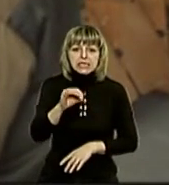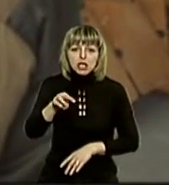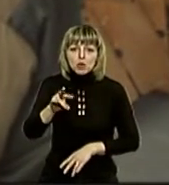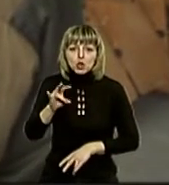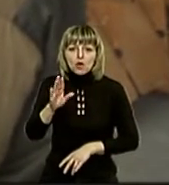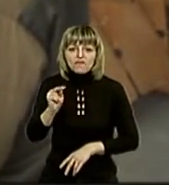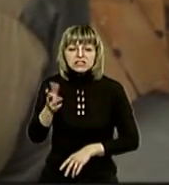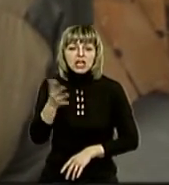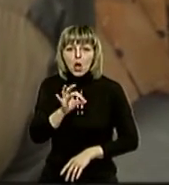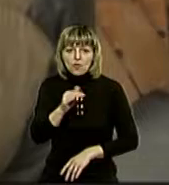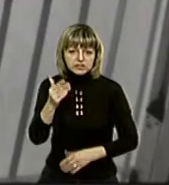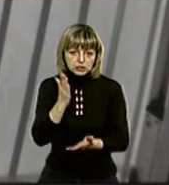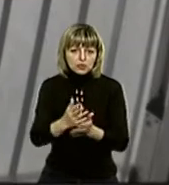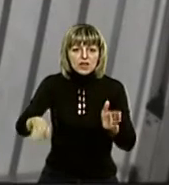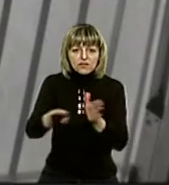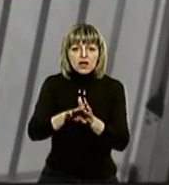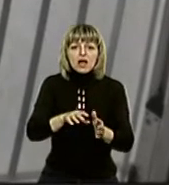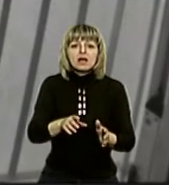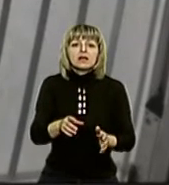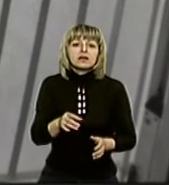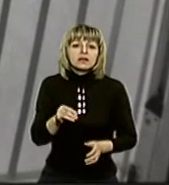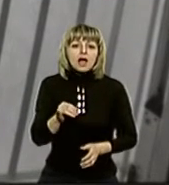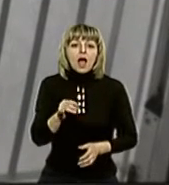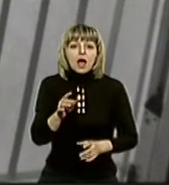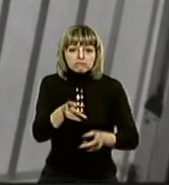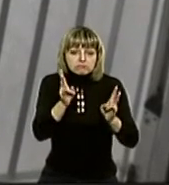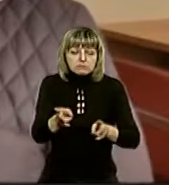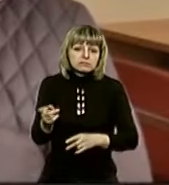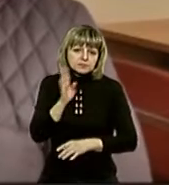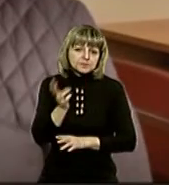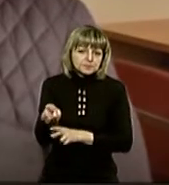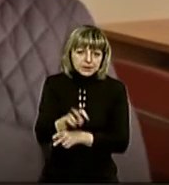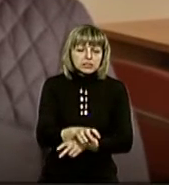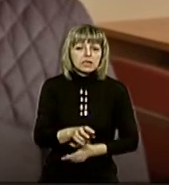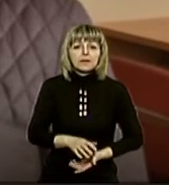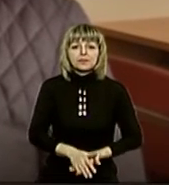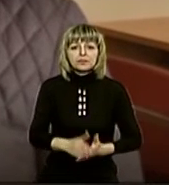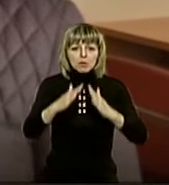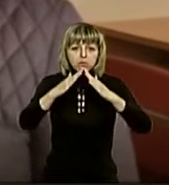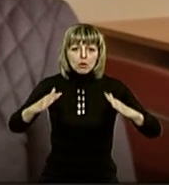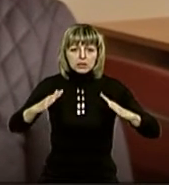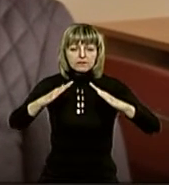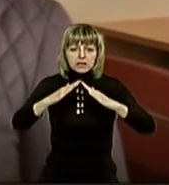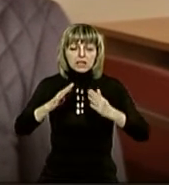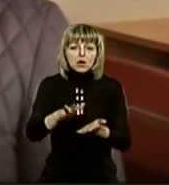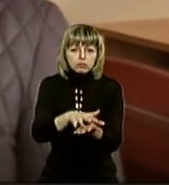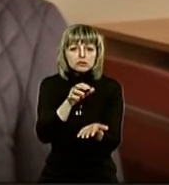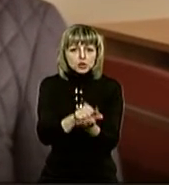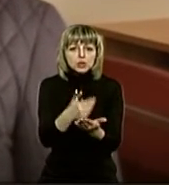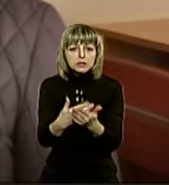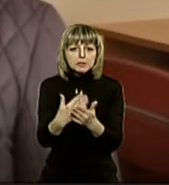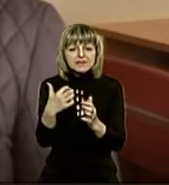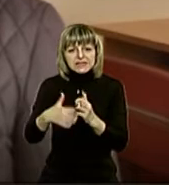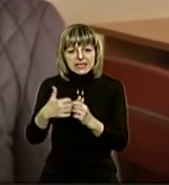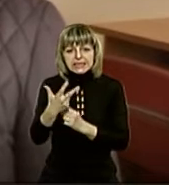яка офіційно у відпустці у зв'язку з подіями перебувала на місці. Покрівля даху, от то пошкоджено десь